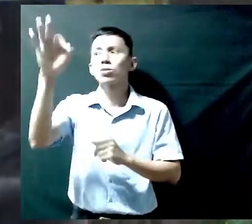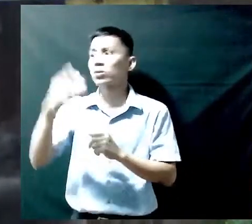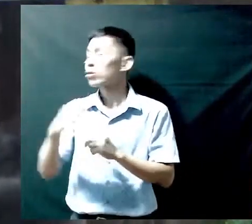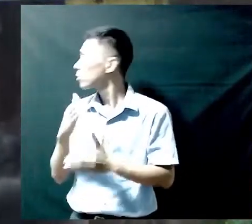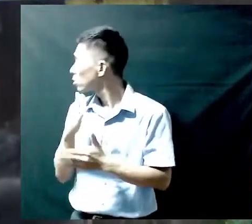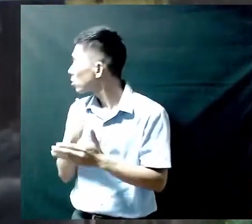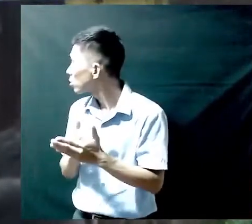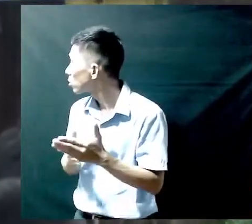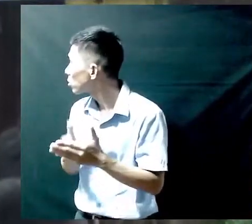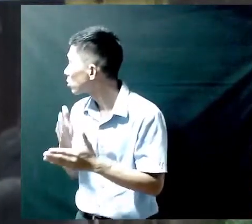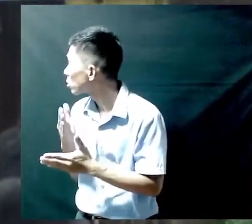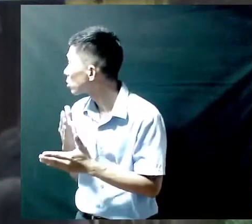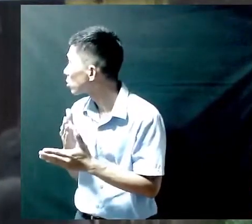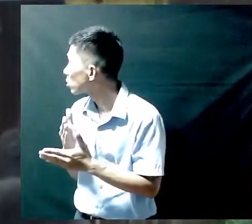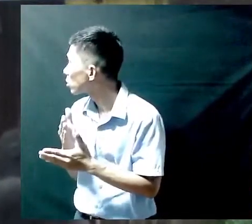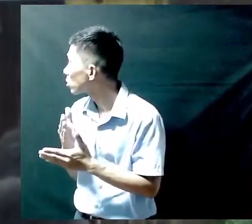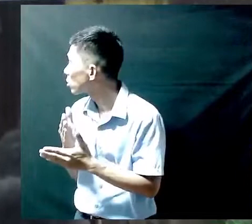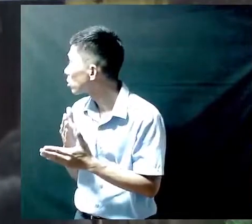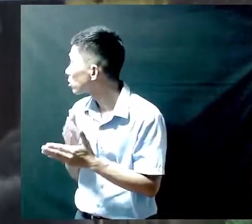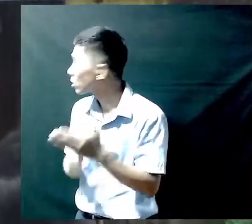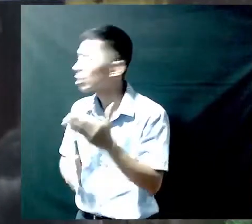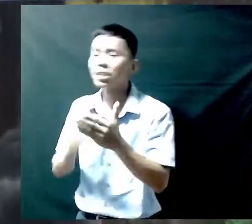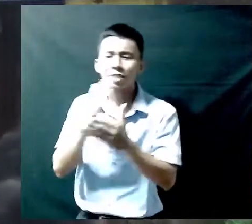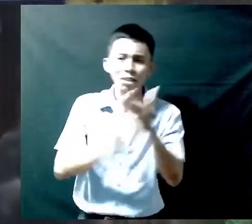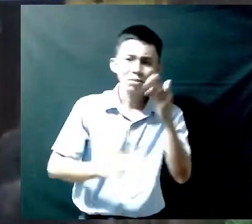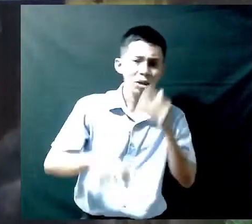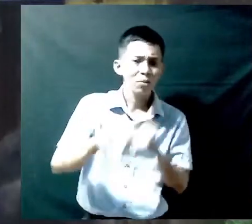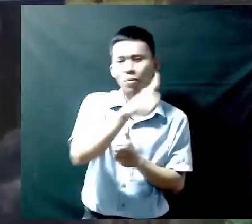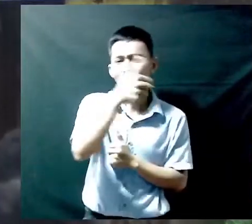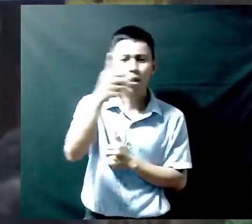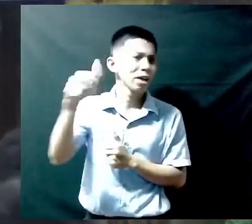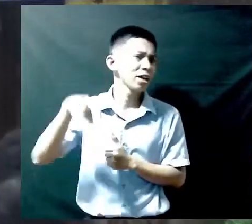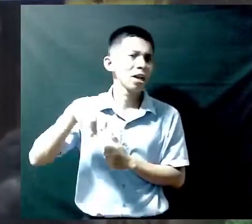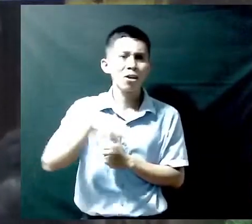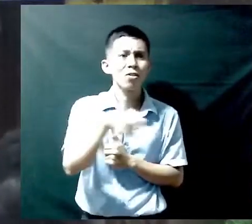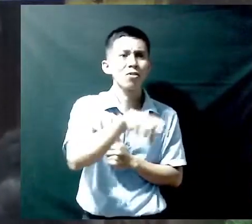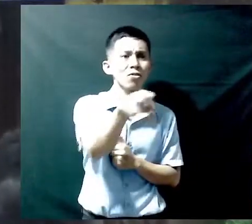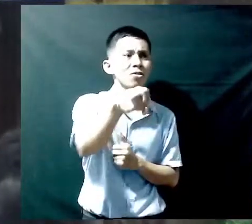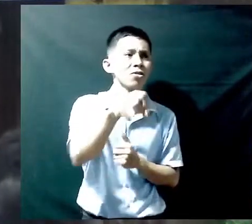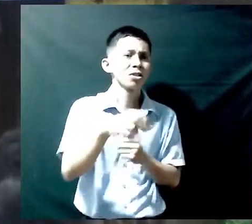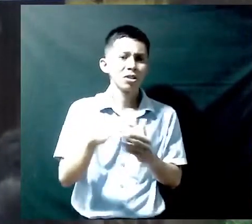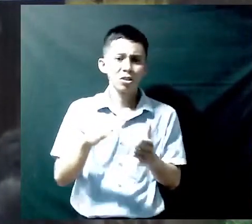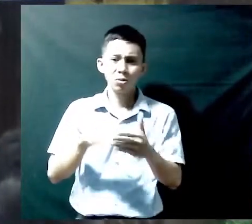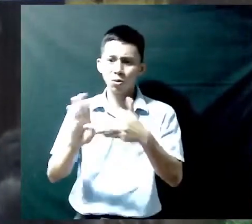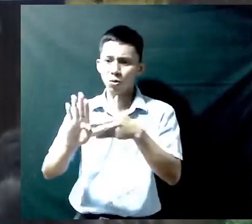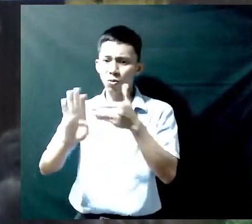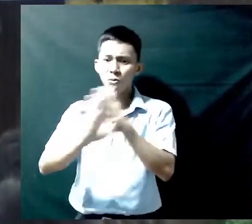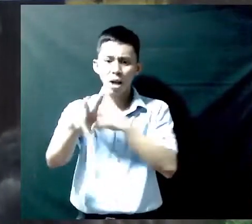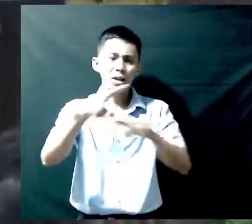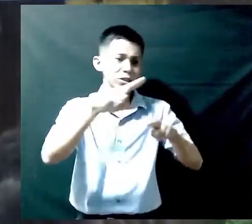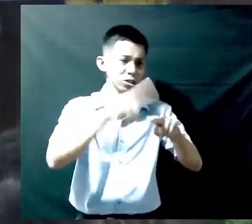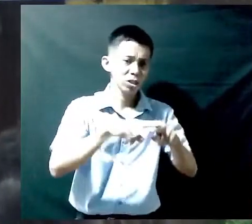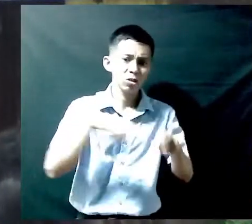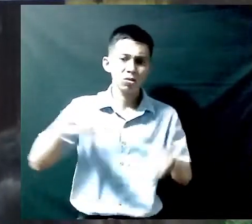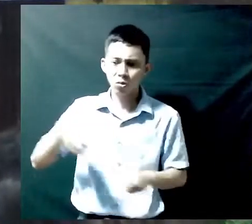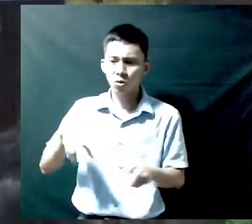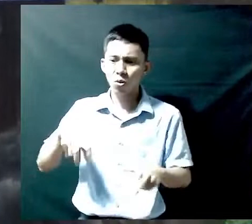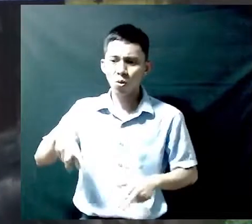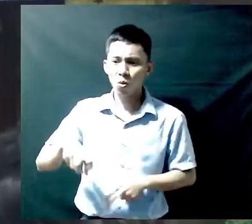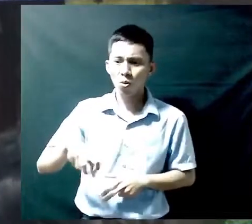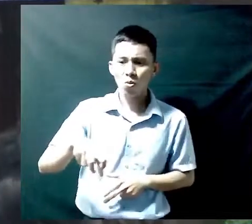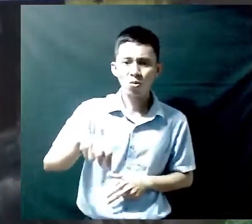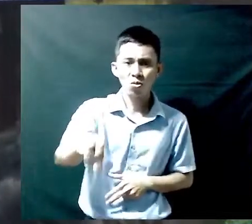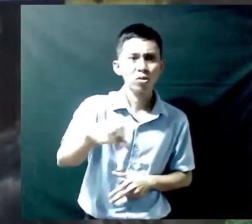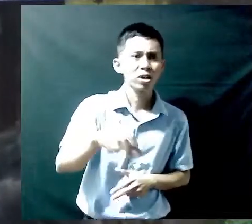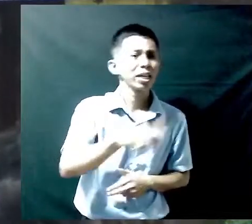mamaya, basta ganun na kayo, kung nasan po ako tumingin kayo sa akin. Masyado po akong maguluho akong maglakad. Kaya po